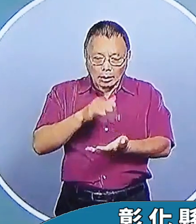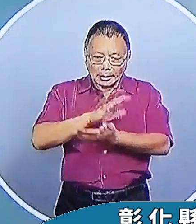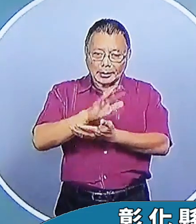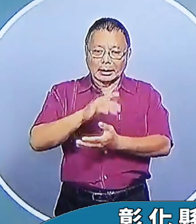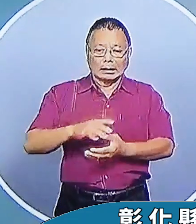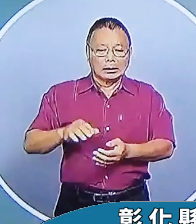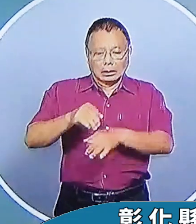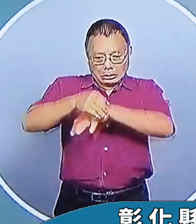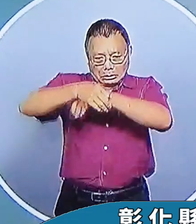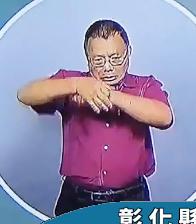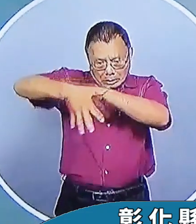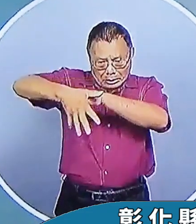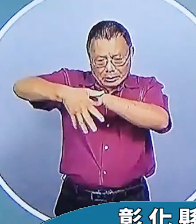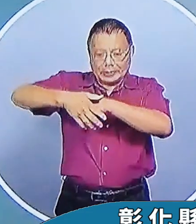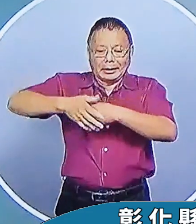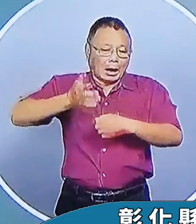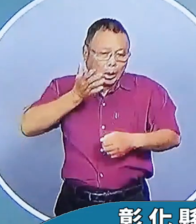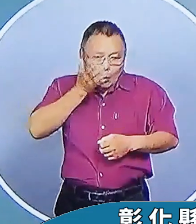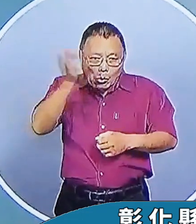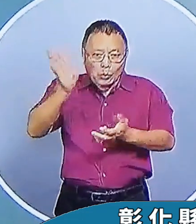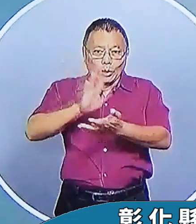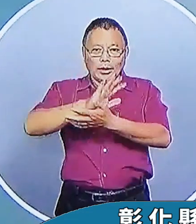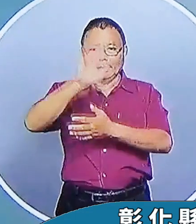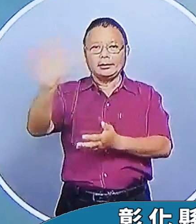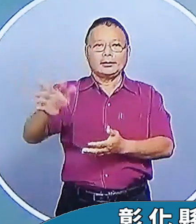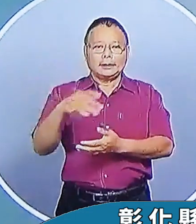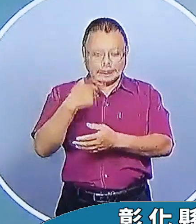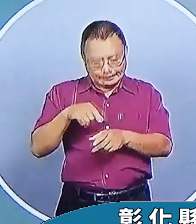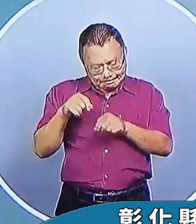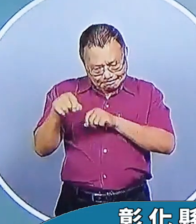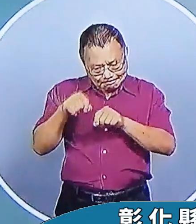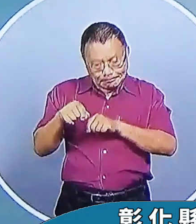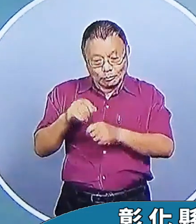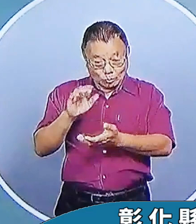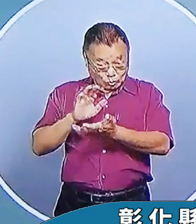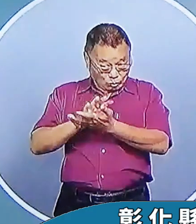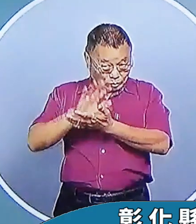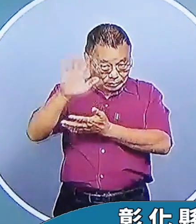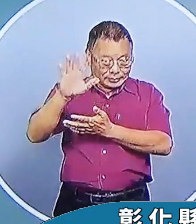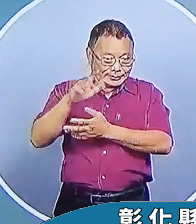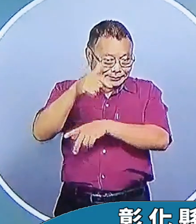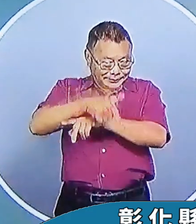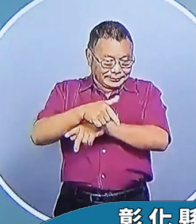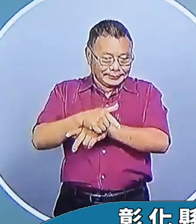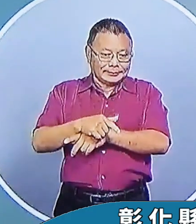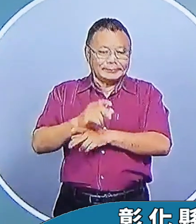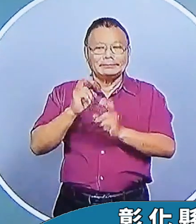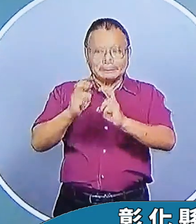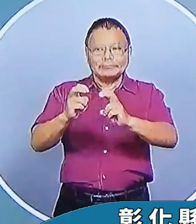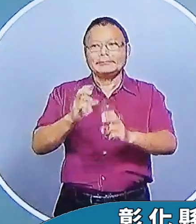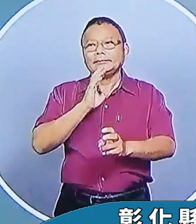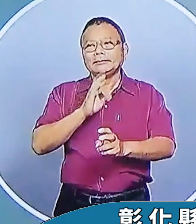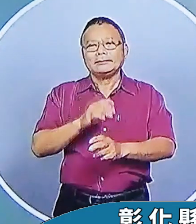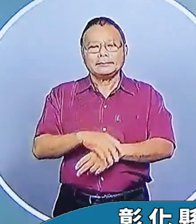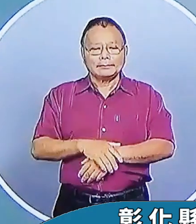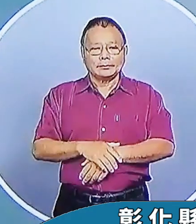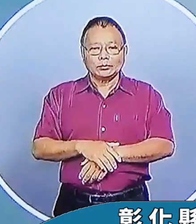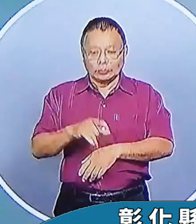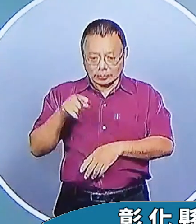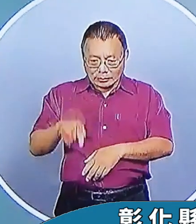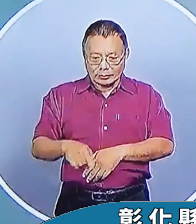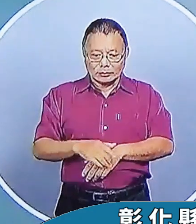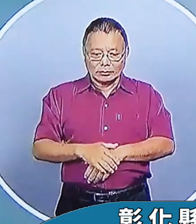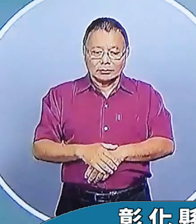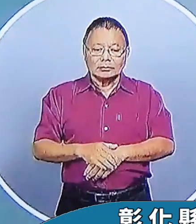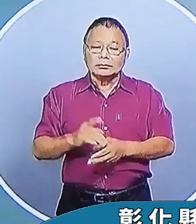整个系统哦整个顺畅了，但这个来规划我们未来的南彰化的捷运。所以我一只哦嘛